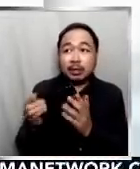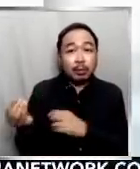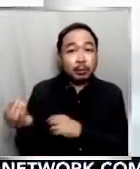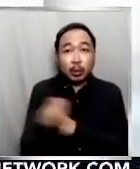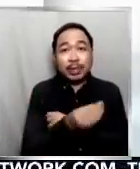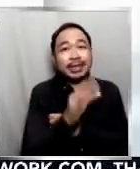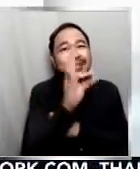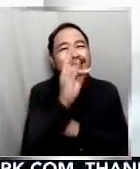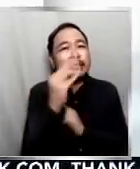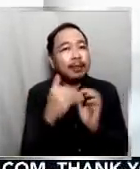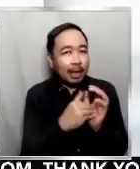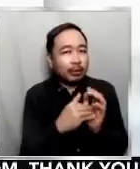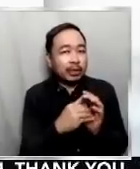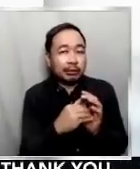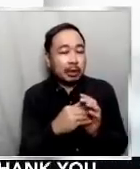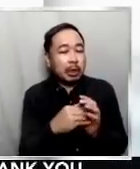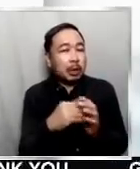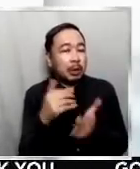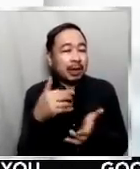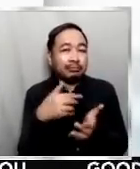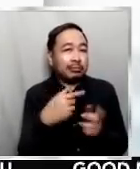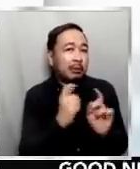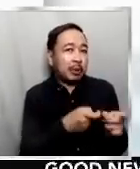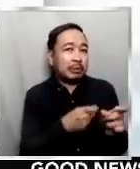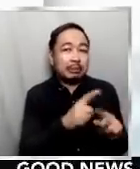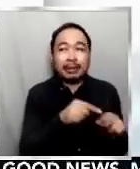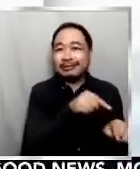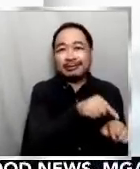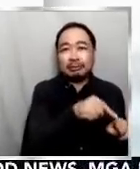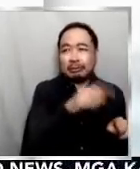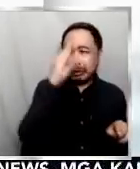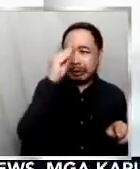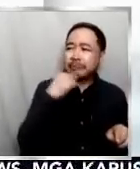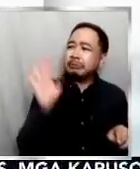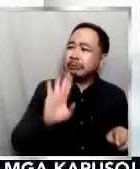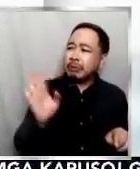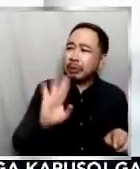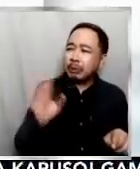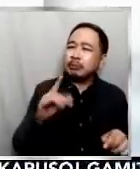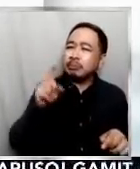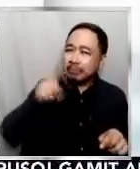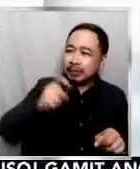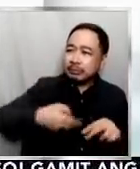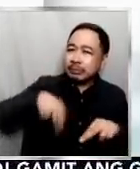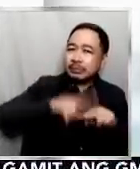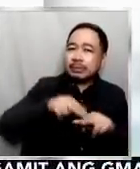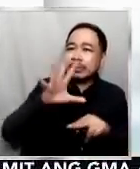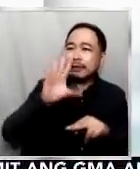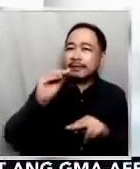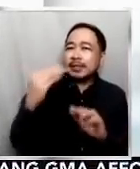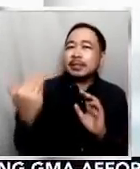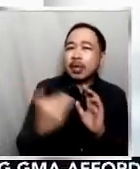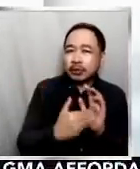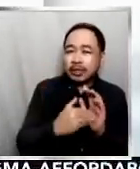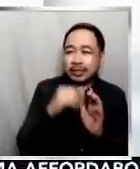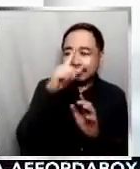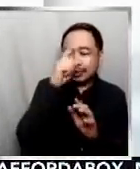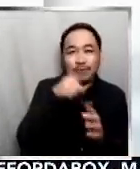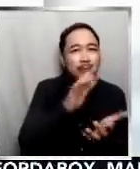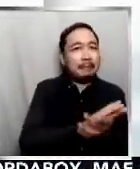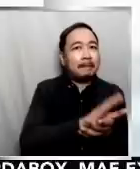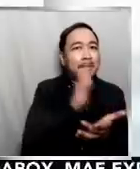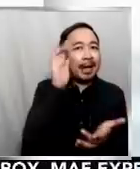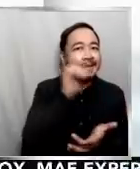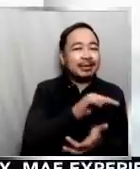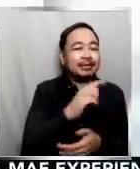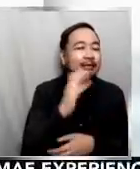reward. Pero tinawanan lang daw ito ng kanilang kausap at nagsabing dapat 50,000 pesos ang pabuya dahil mamakali ng smartphone ng complainant.